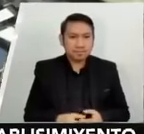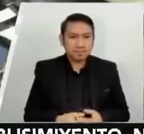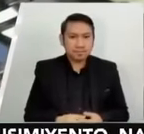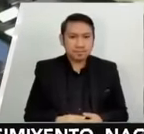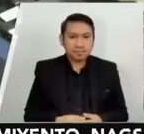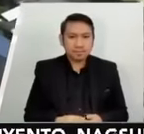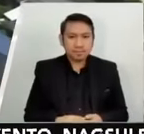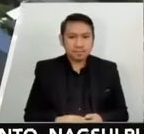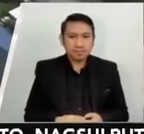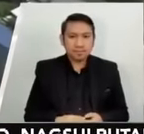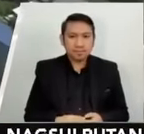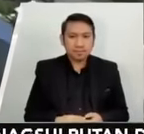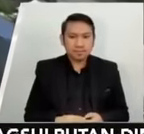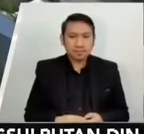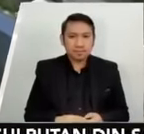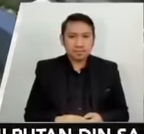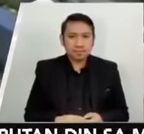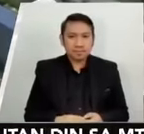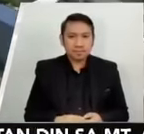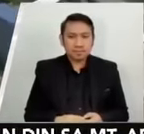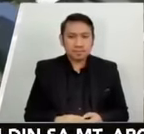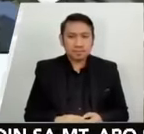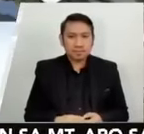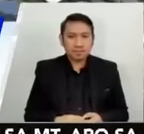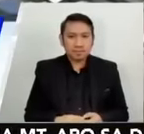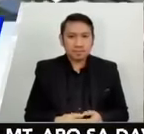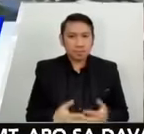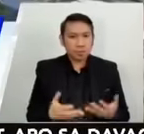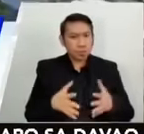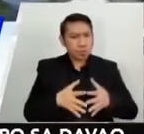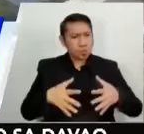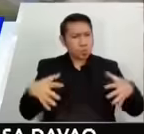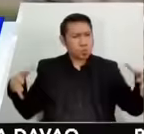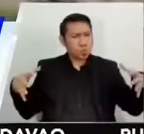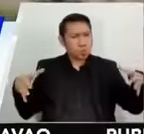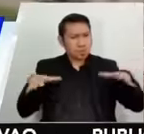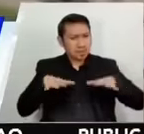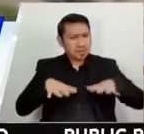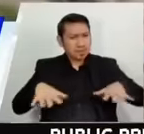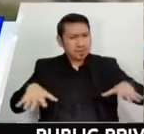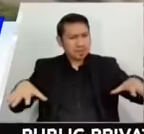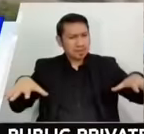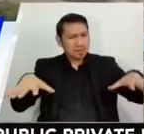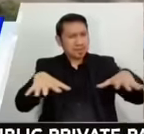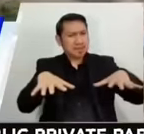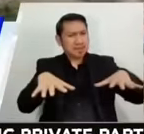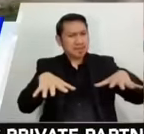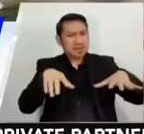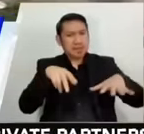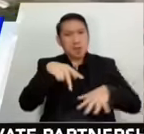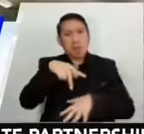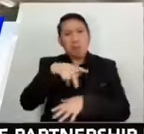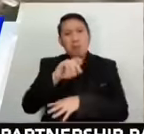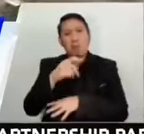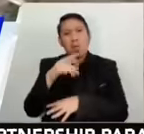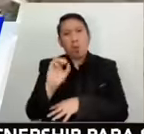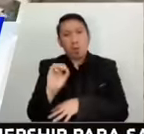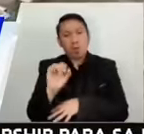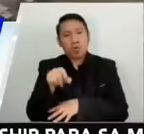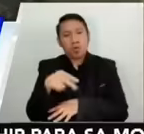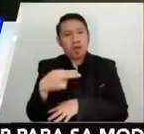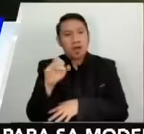exclusive malawak at malaki ang compound ng zun one technology ang Pogo hub na sinalakay ng pinagsanib na ng